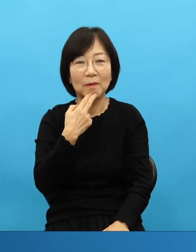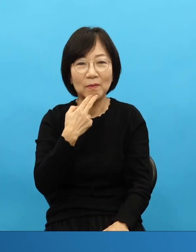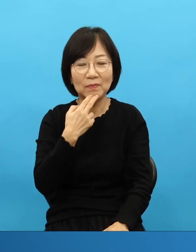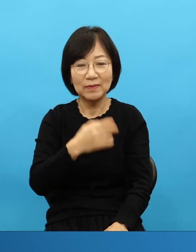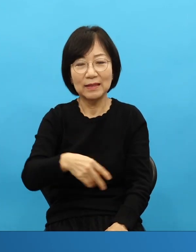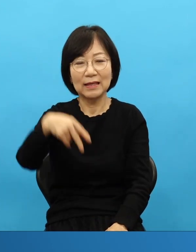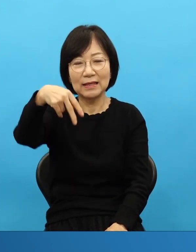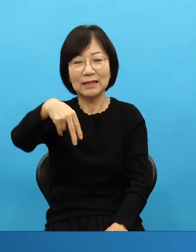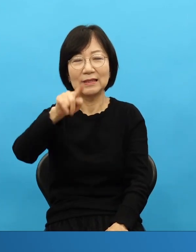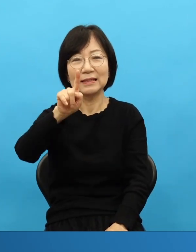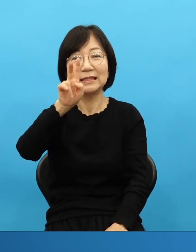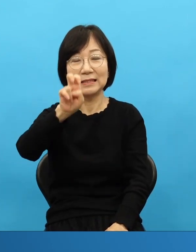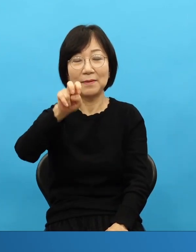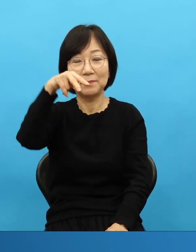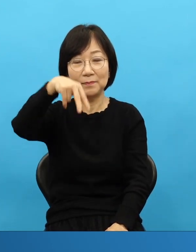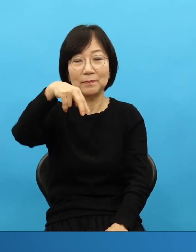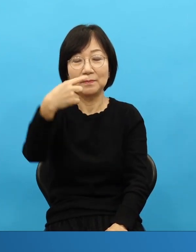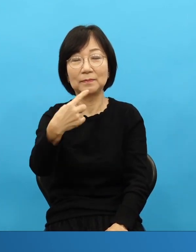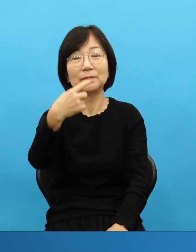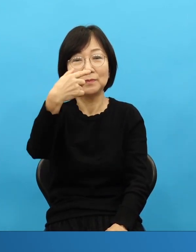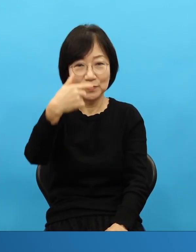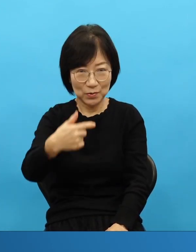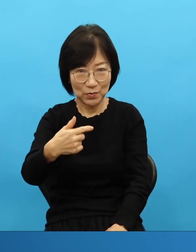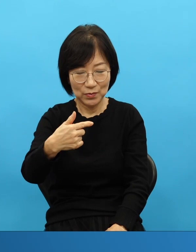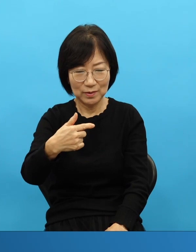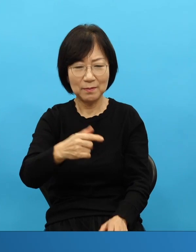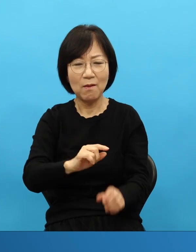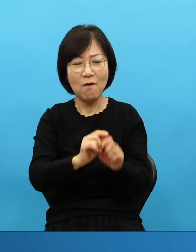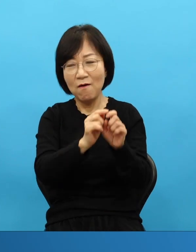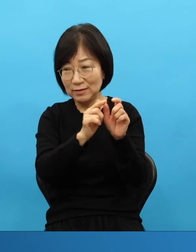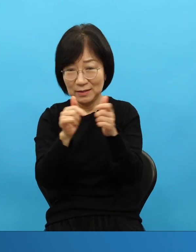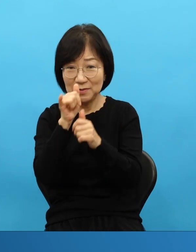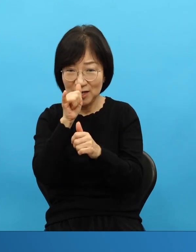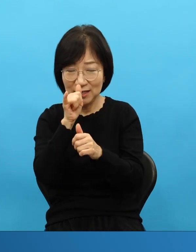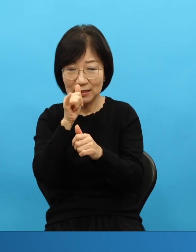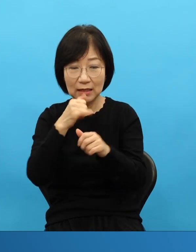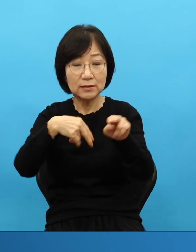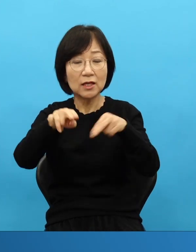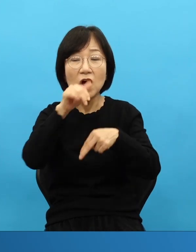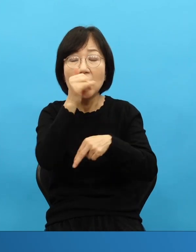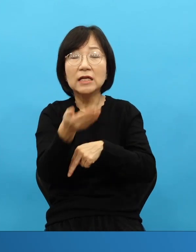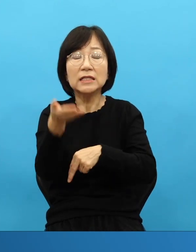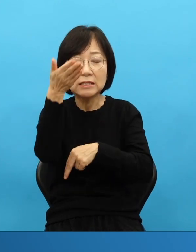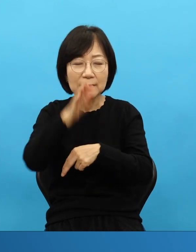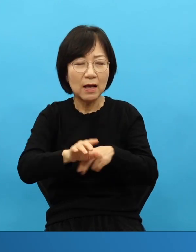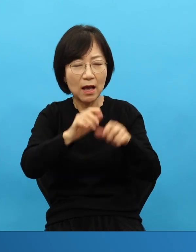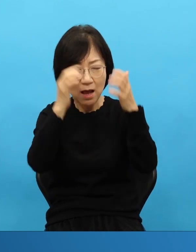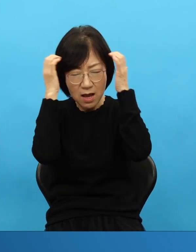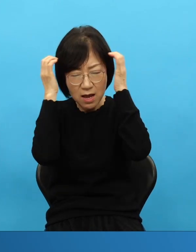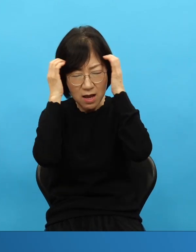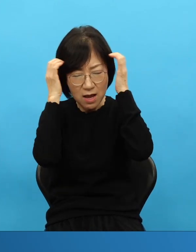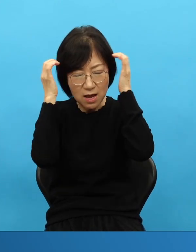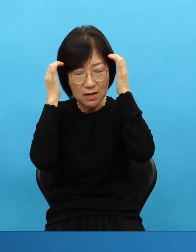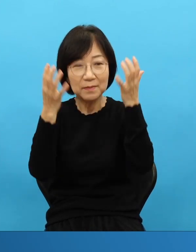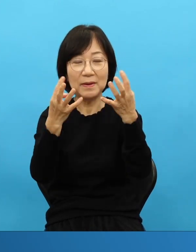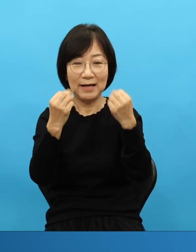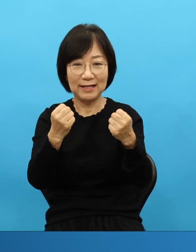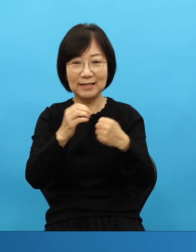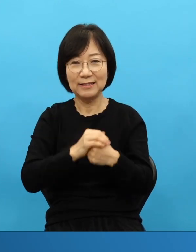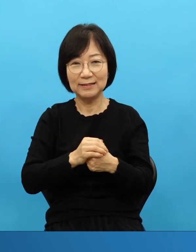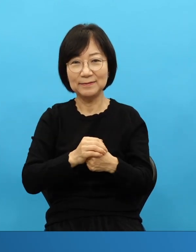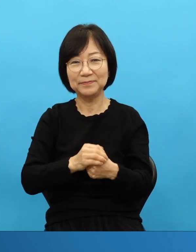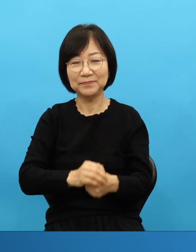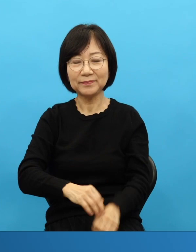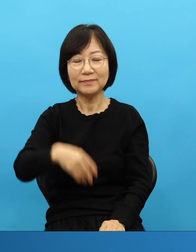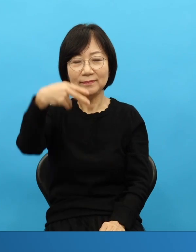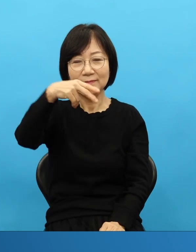그거는 일시적이고 계속 고난당해요. but that was just momentary. They continued to face hardships. 사사기 21장 25절 이렇게 말씀하고 있습니다. And if